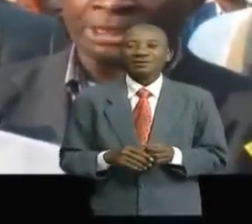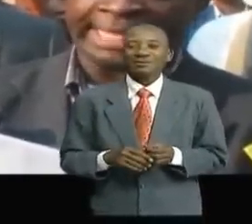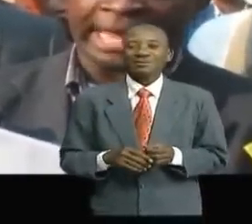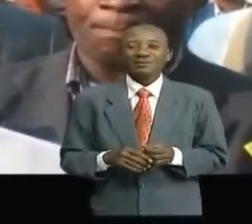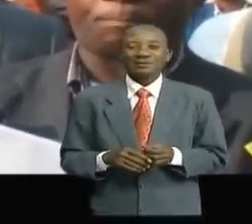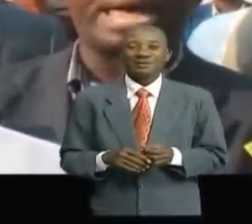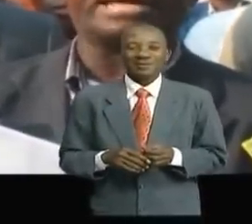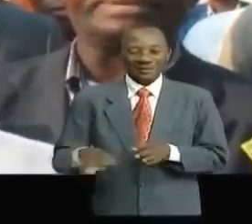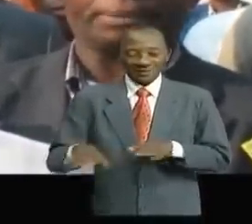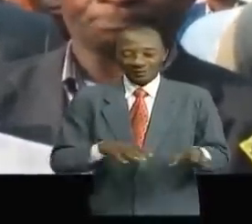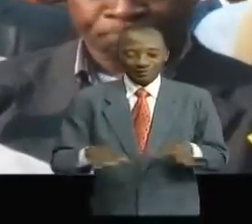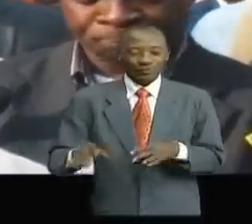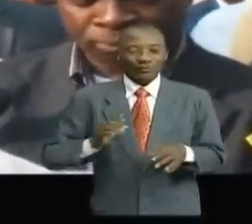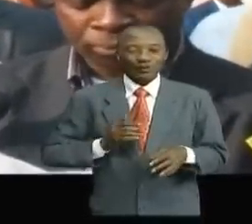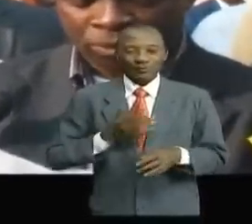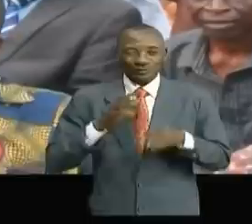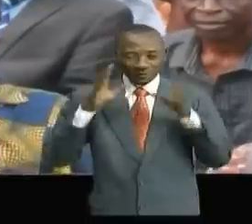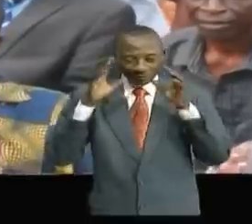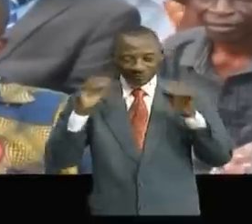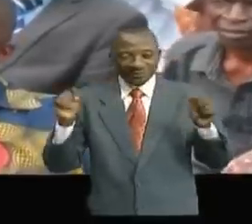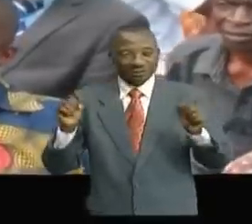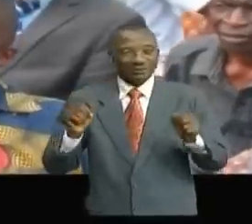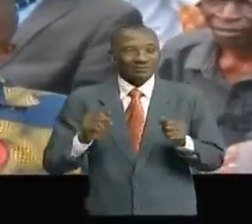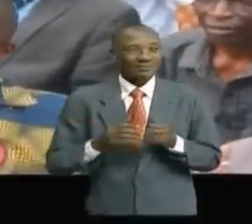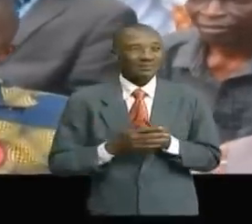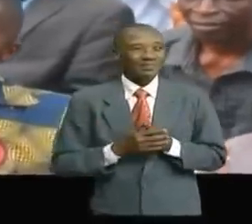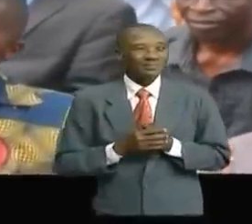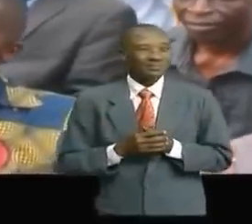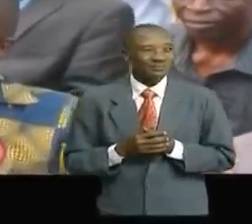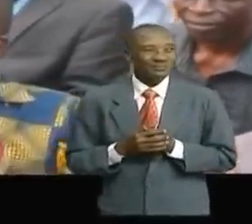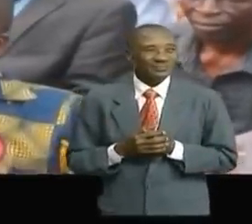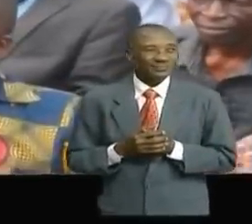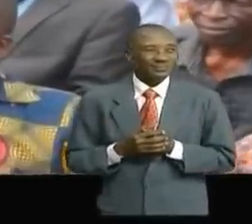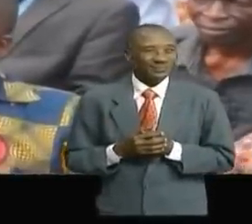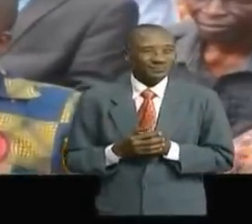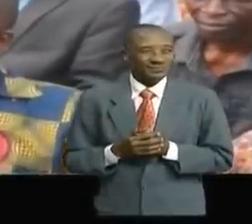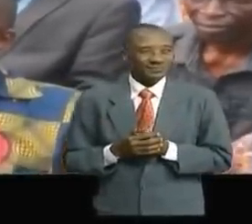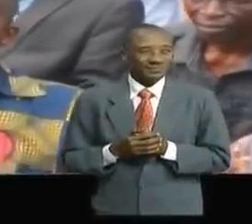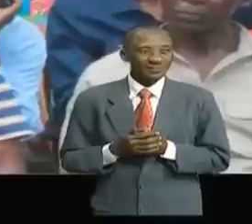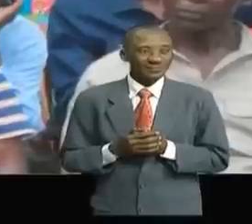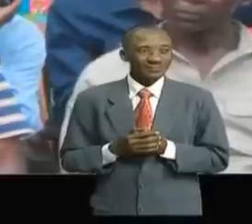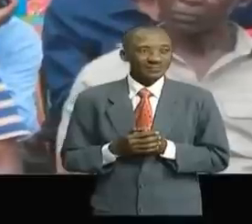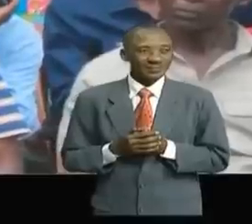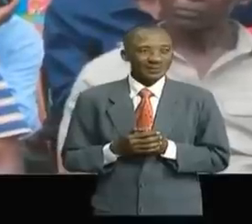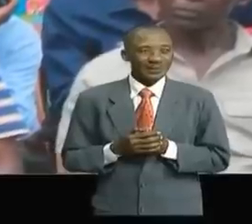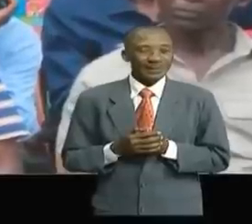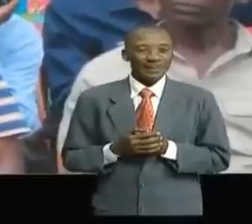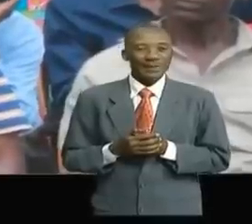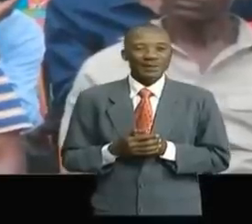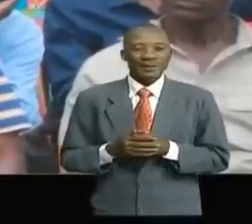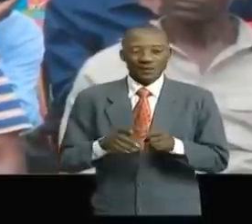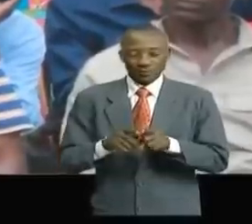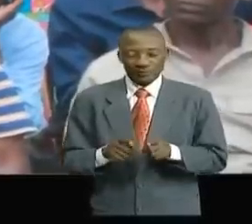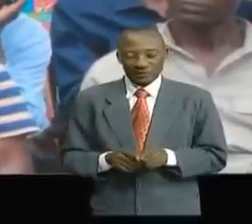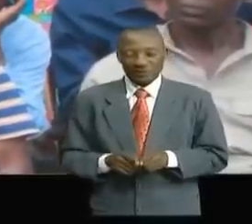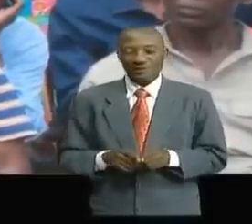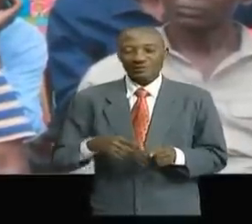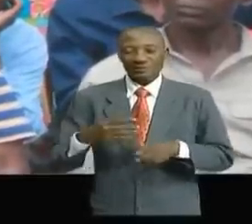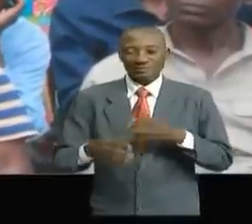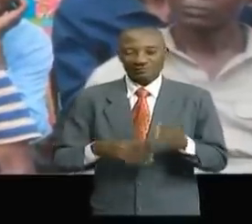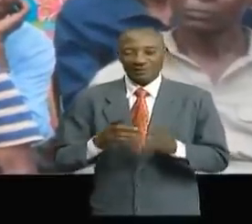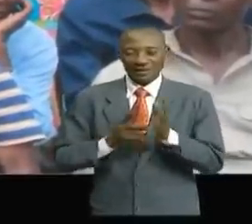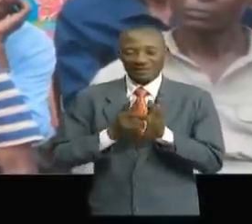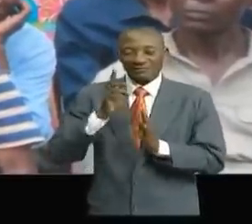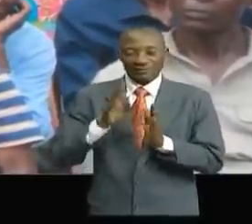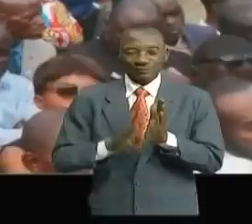et plus qu'un permis. Le lancement du projet de développement local de 145 territoires avec toutes